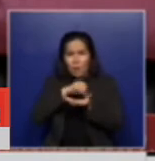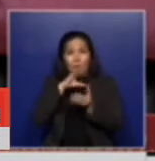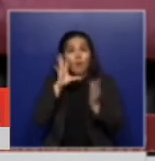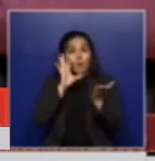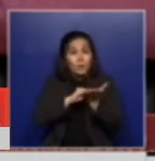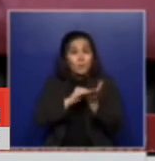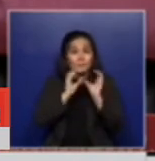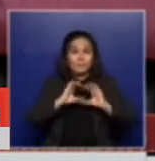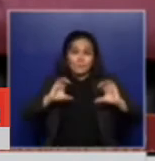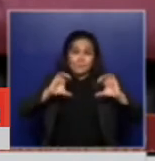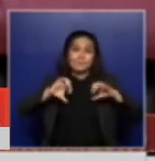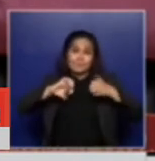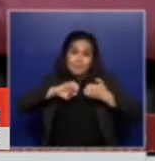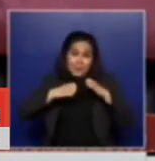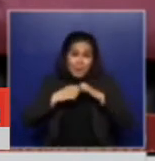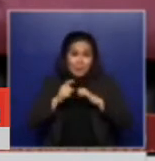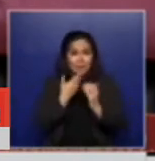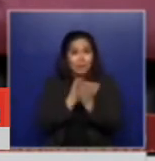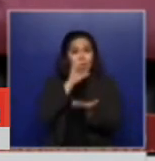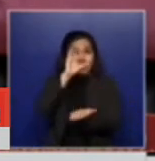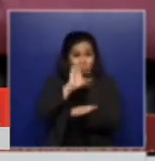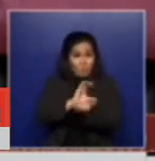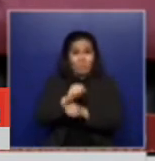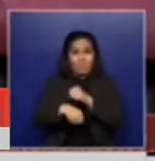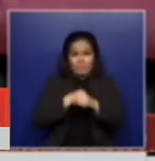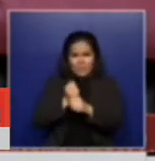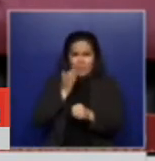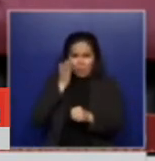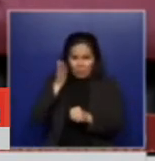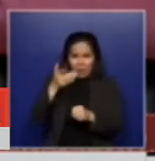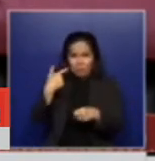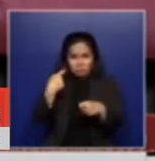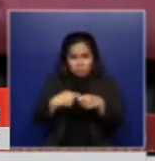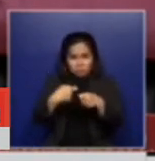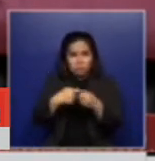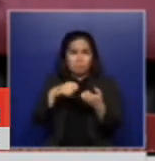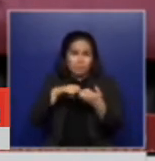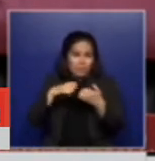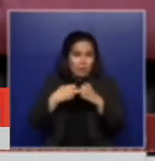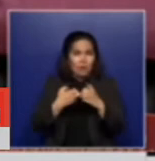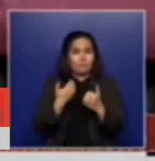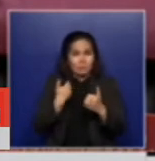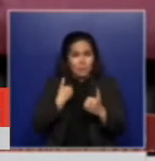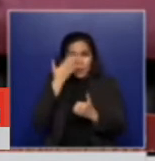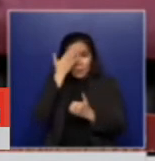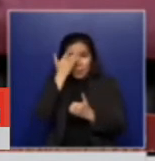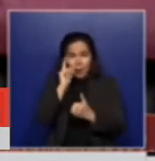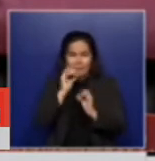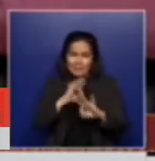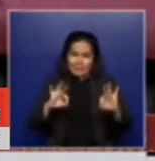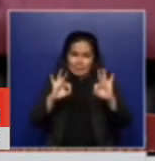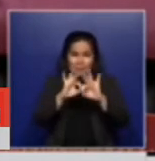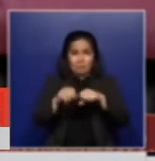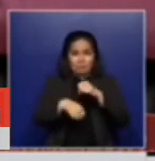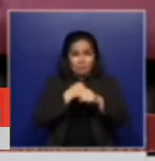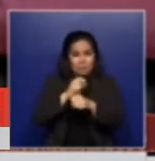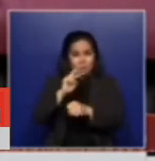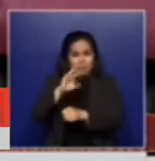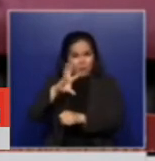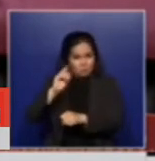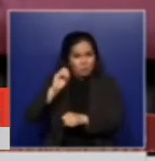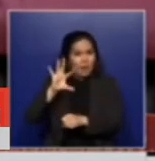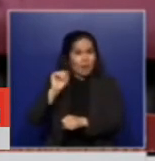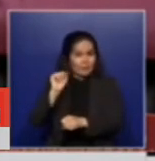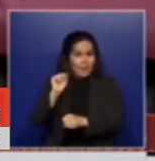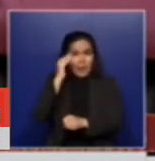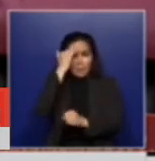การจัดทำงบประมาณรายจ่ายประจำปีต่อๆไปโดยเฉพาะปี2565ครับเพราะต